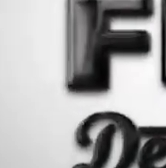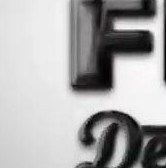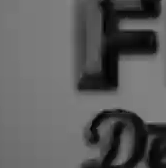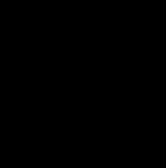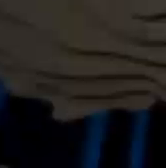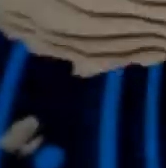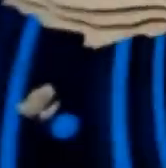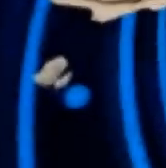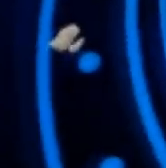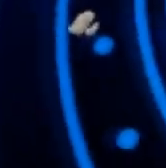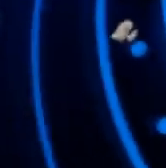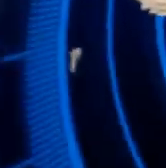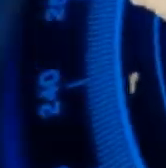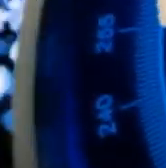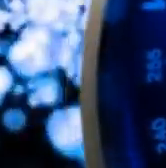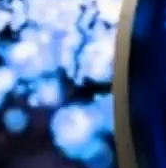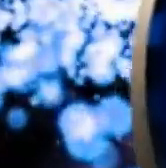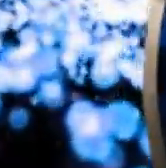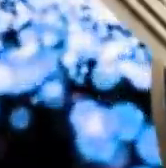देश की धड़कन.